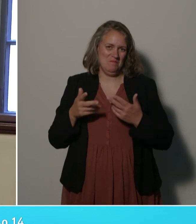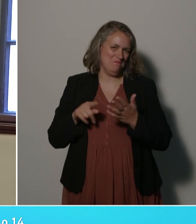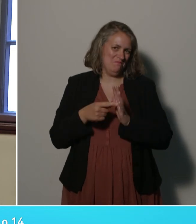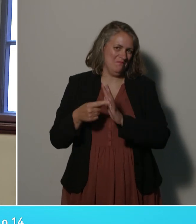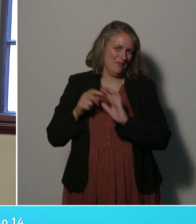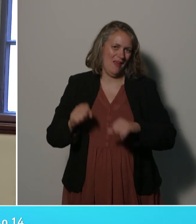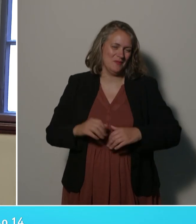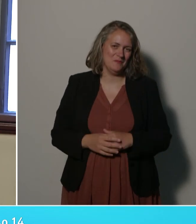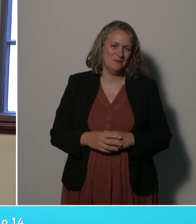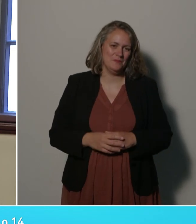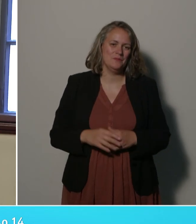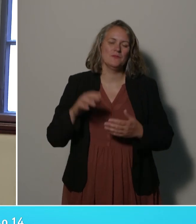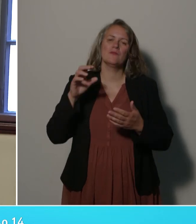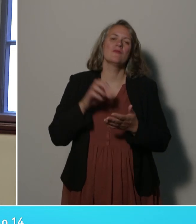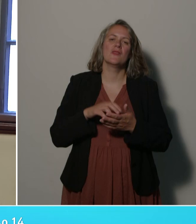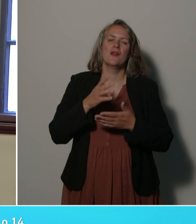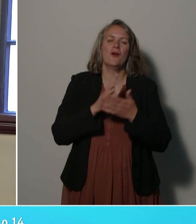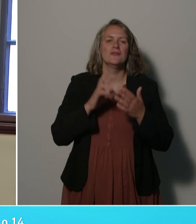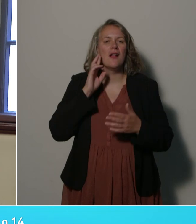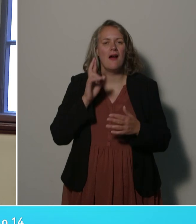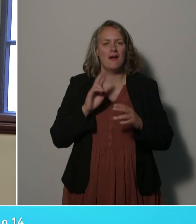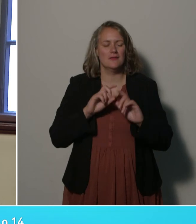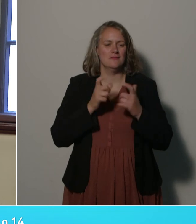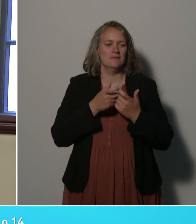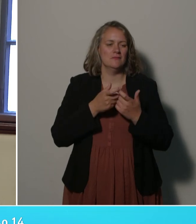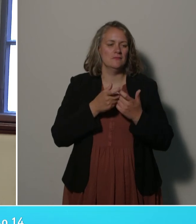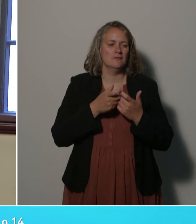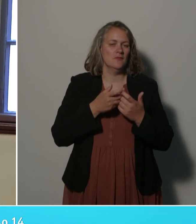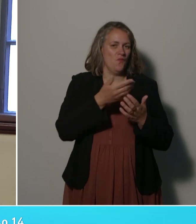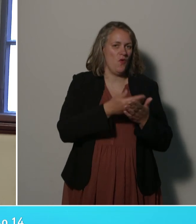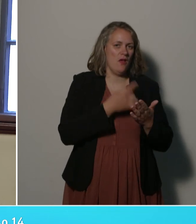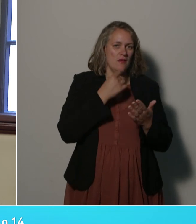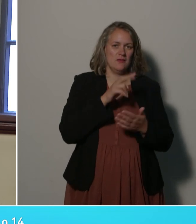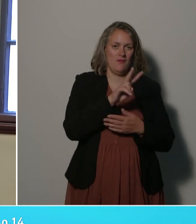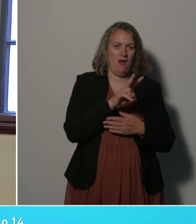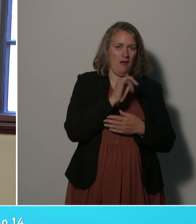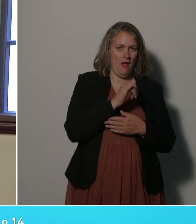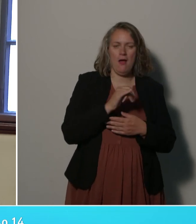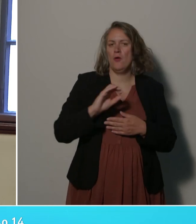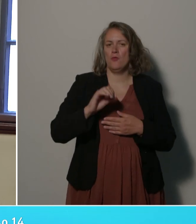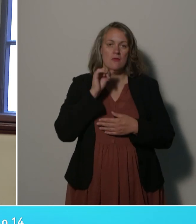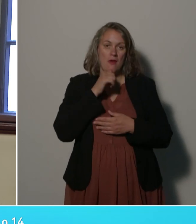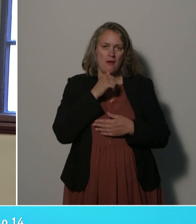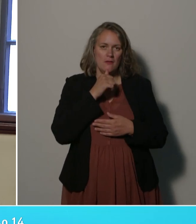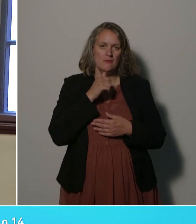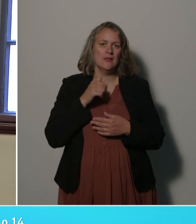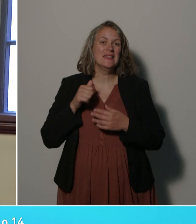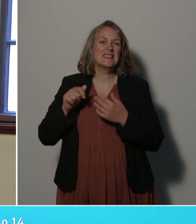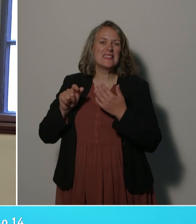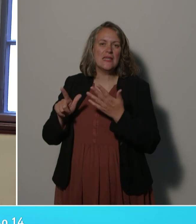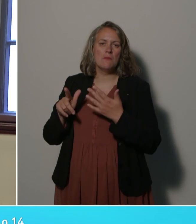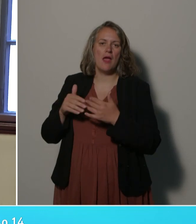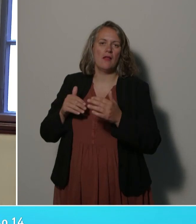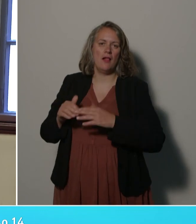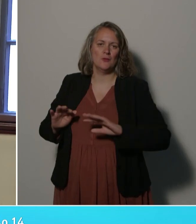Der Ortsteilrat hat ja diese Vorlage mit 2 Ja-Stimmen, 0 Nein-Stimmen und 7